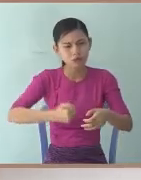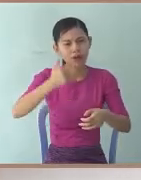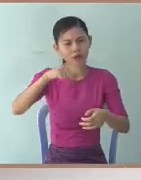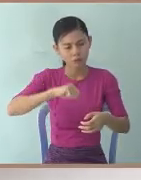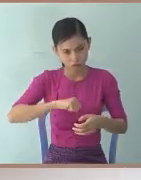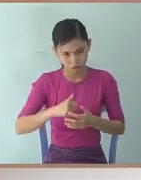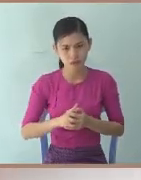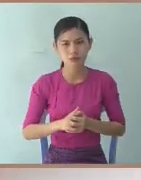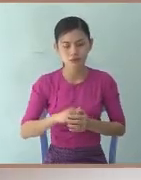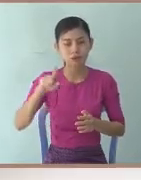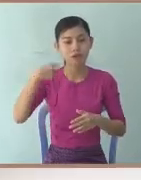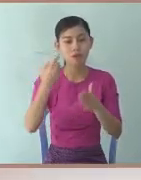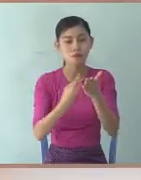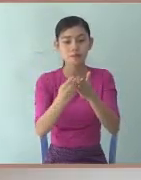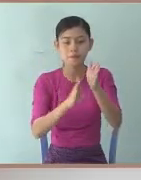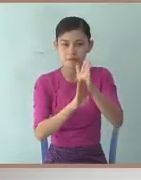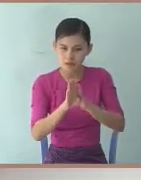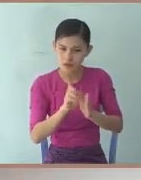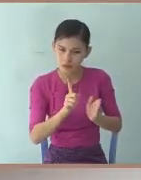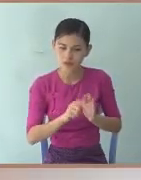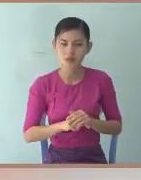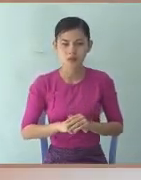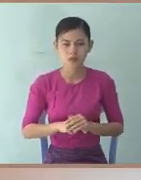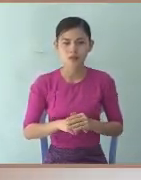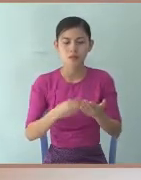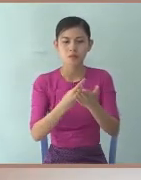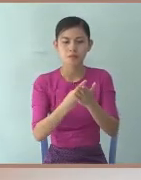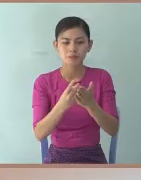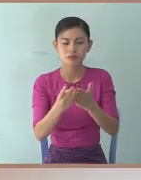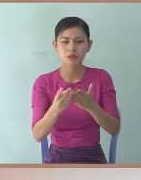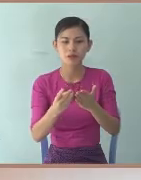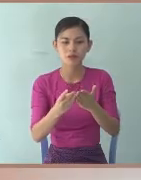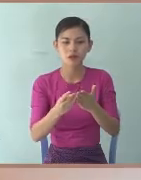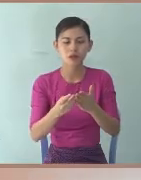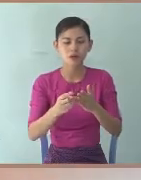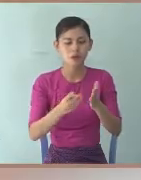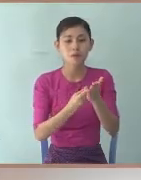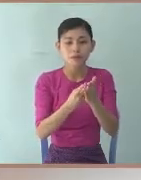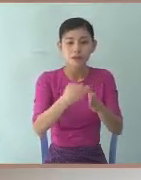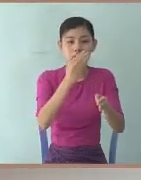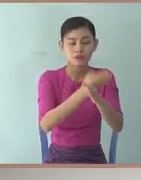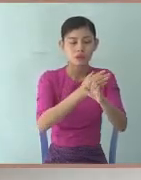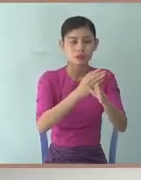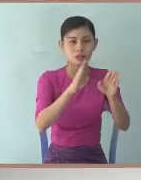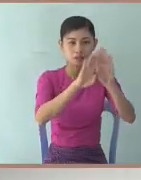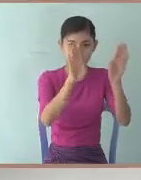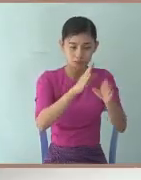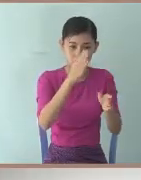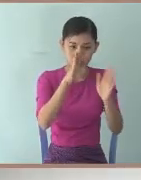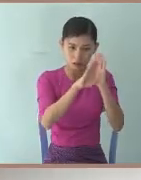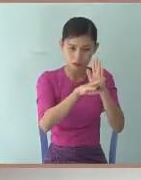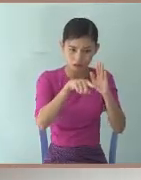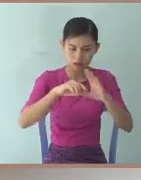င်းစီစဉ်တယ်ပေါ့အဲပြီးနောက်ဆုံးတစ်ခုကကျွန်တော်ပညာရေးပညာရေးကအလုပ်လုပ်လို့စားလို့မရတော့ပညာရေးကဘာခင်နောက်ပြန်ဆွဲသလိုဖြစ်နေအခုအ